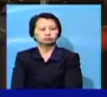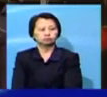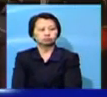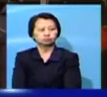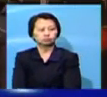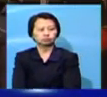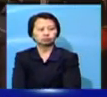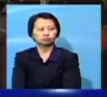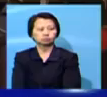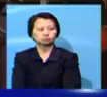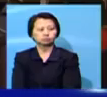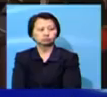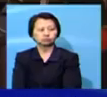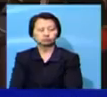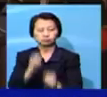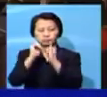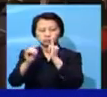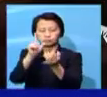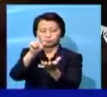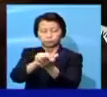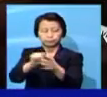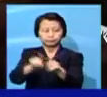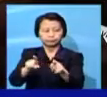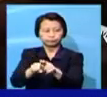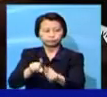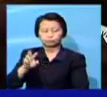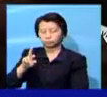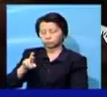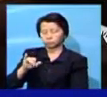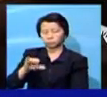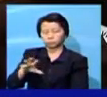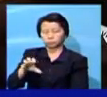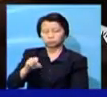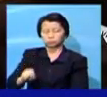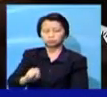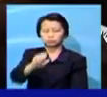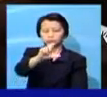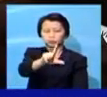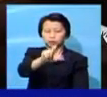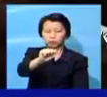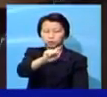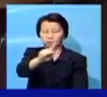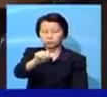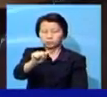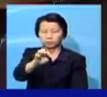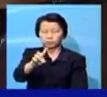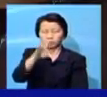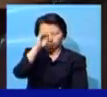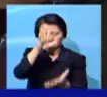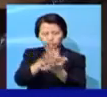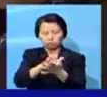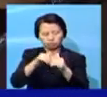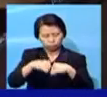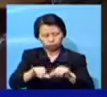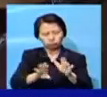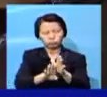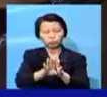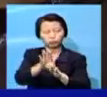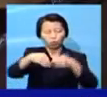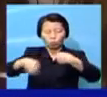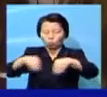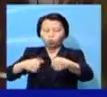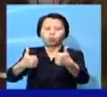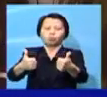lalu dalam sidang media sama ressell berkata Lazada Malaysia yakin dapat mengekalkan momentum pertumbuhan